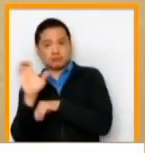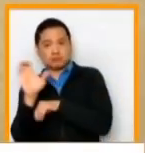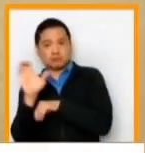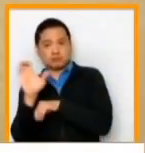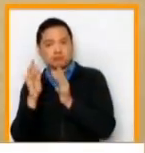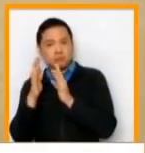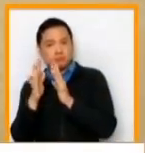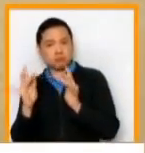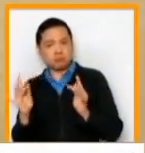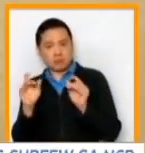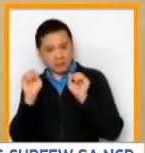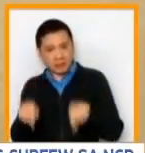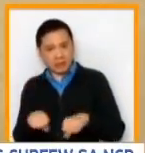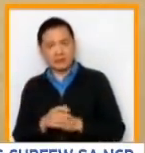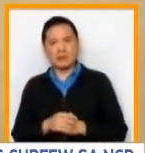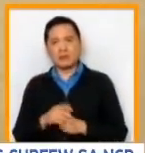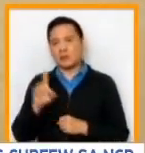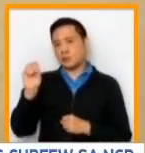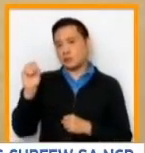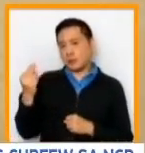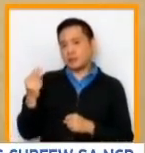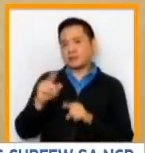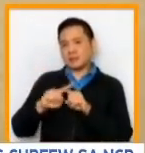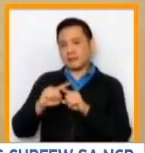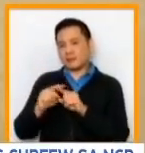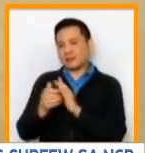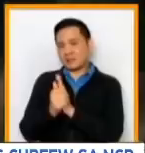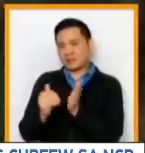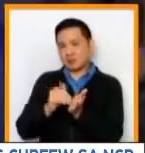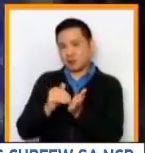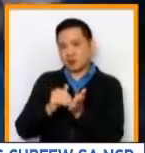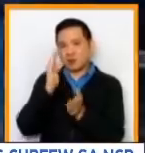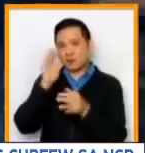eksperto at DOH sa unang balita ni Lay Alves.